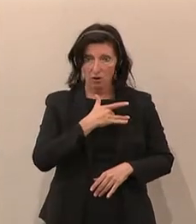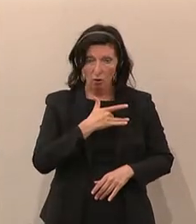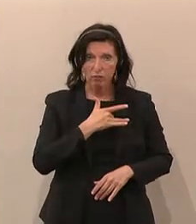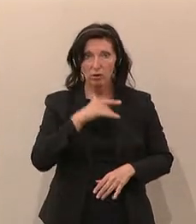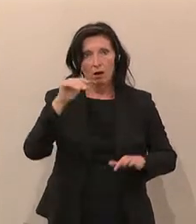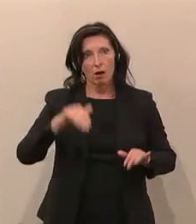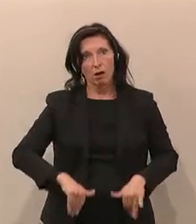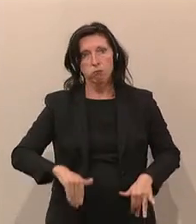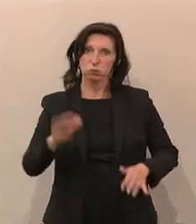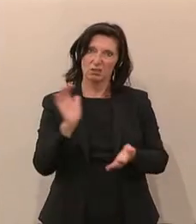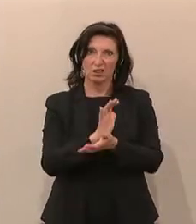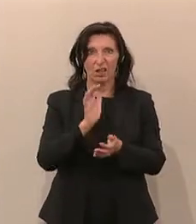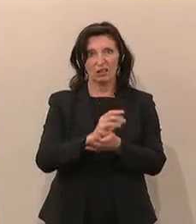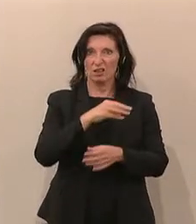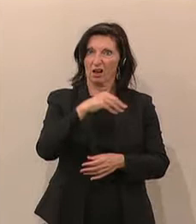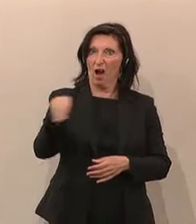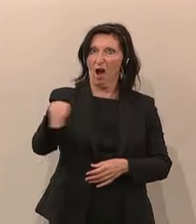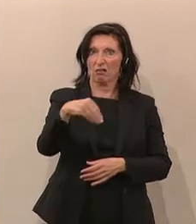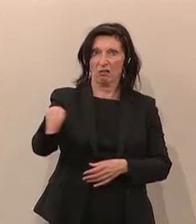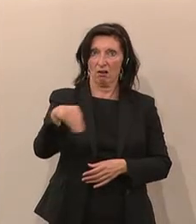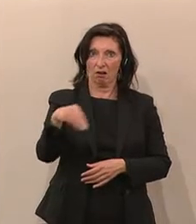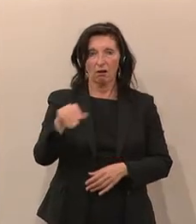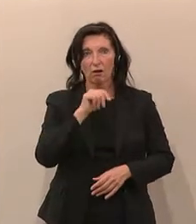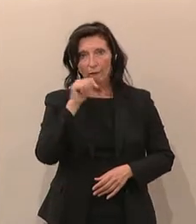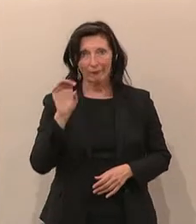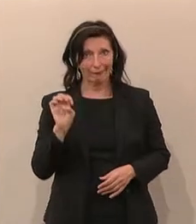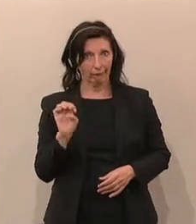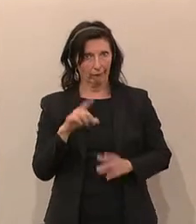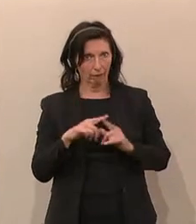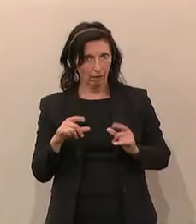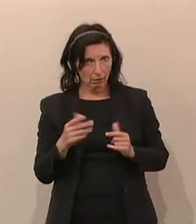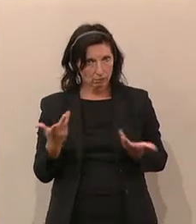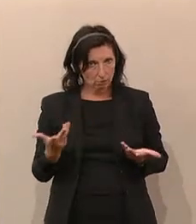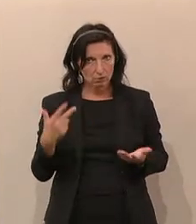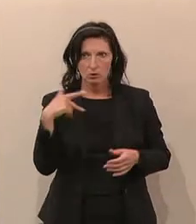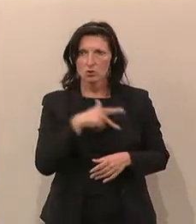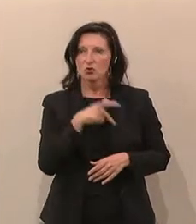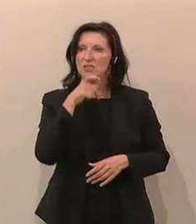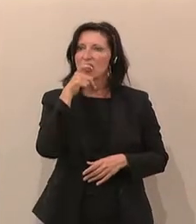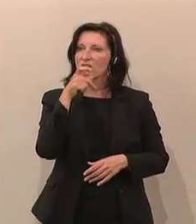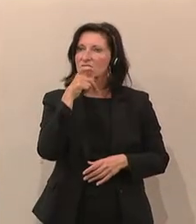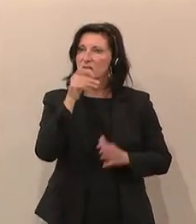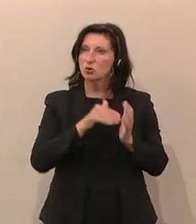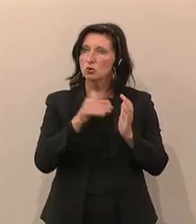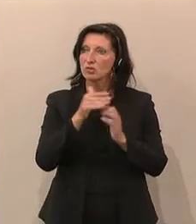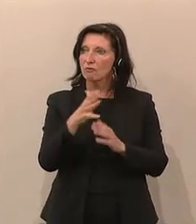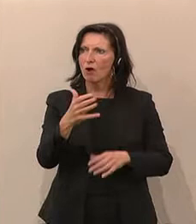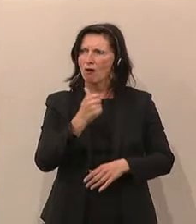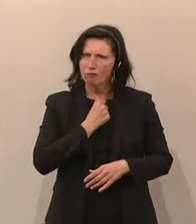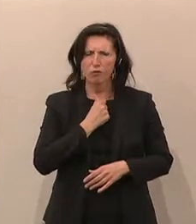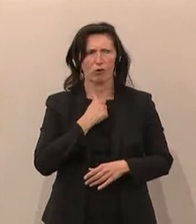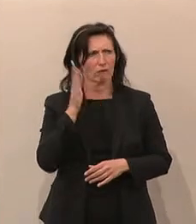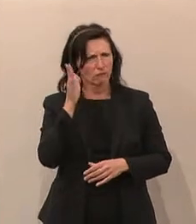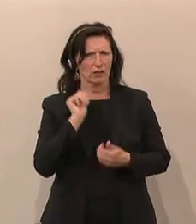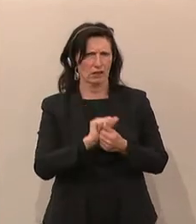Unser Weg ist das ganz bestimmt nicht. Wir werden für unser erfolgreiches Sozialversicherungssystem kämpfen. Und man hat ja